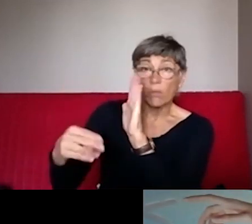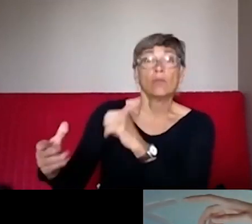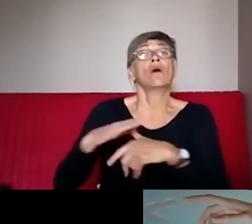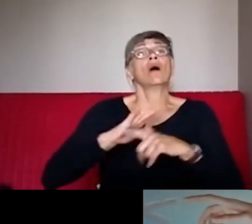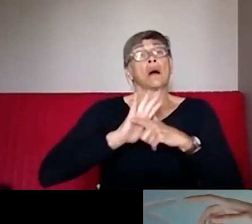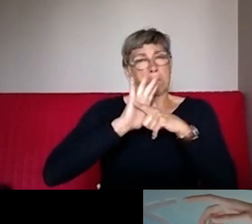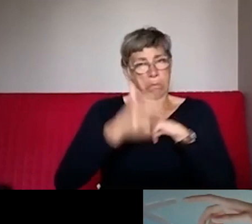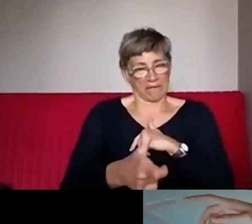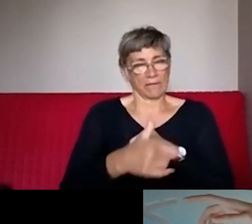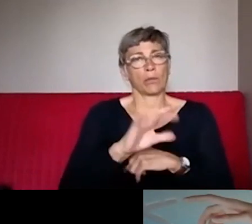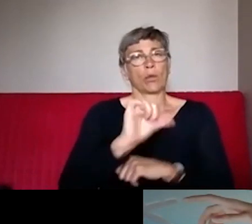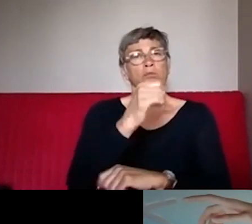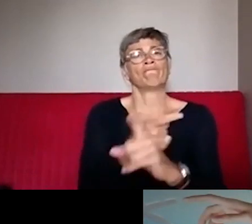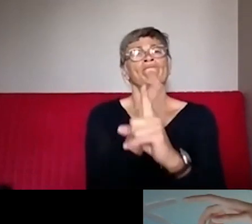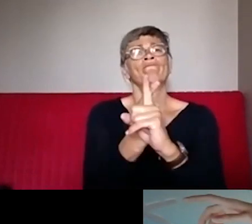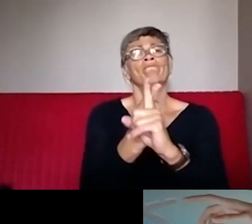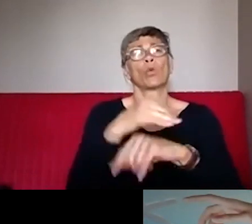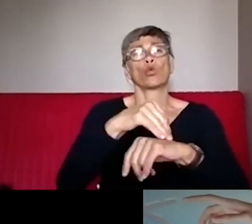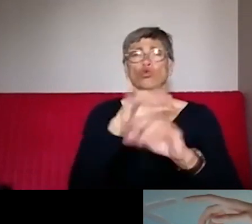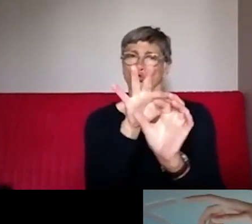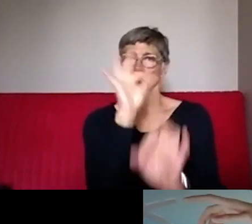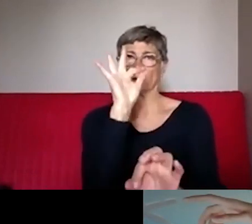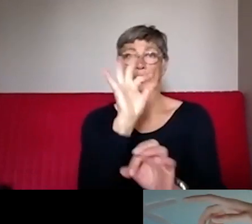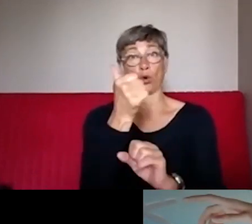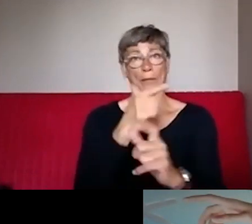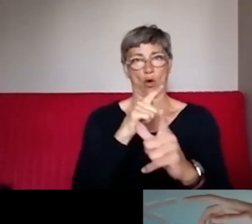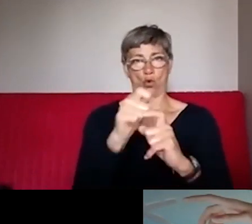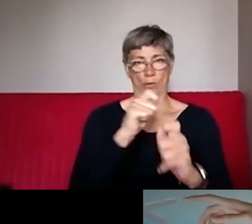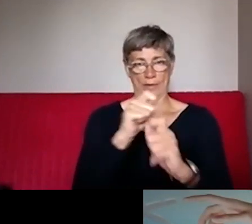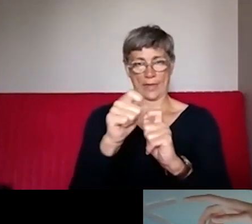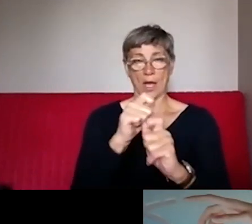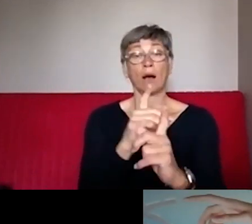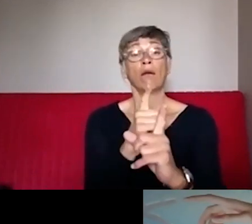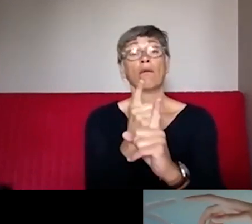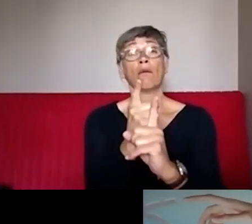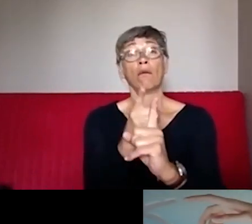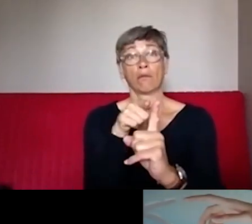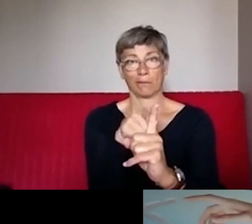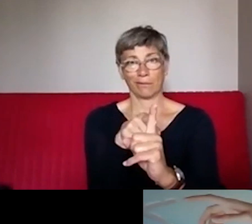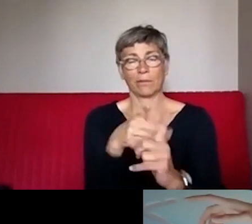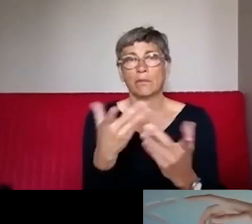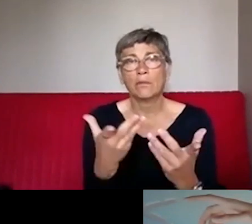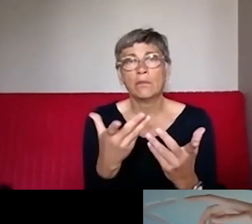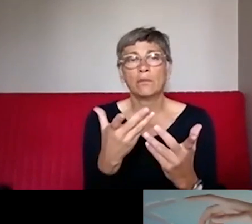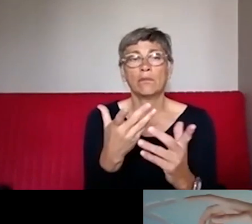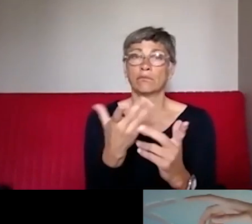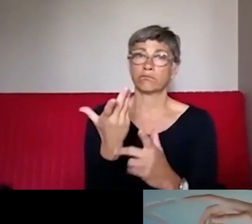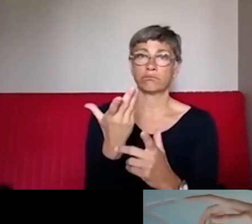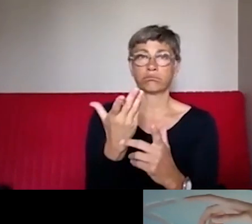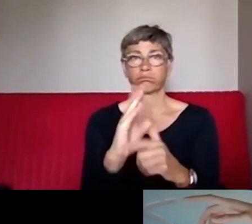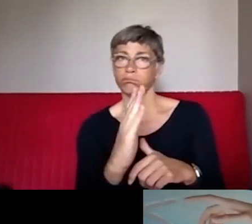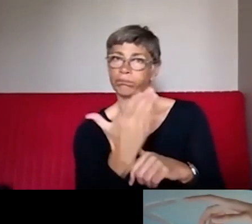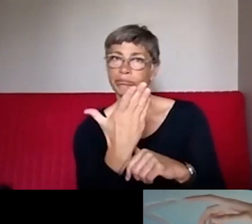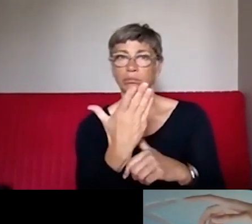entretien avec les consultants qu'on aura choisis. Un premier entretien qui va définir où les consultants vont se présenter et